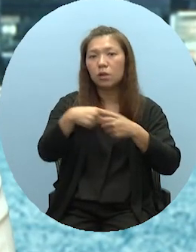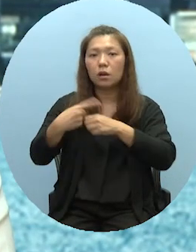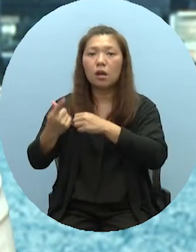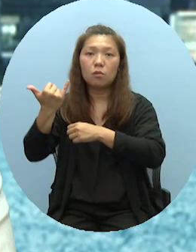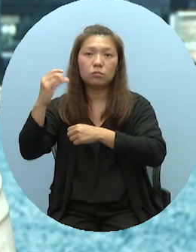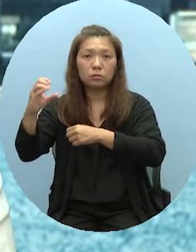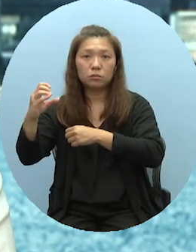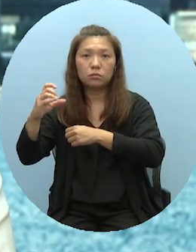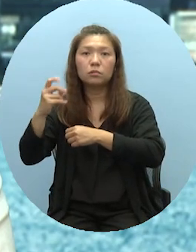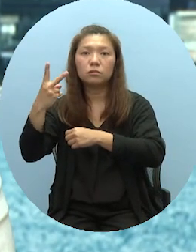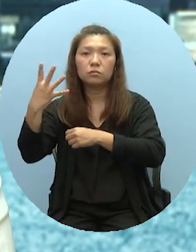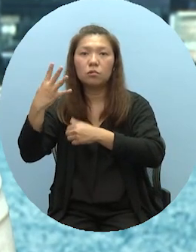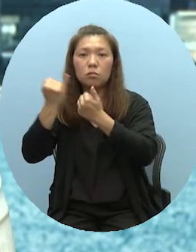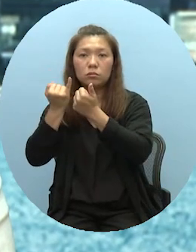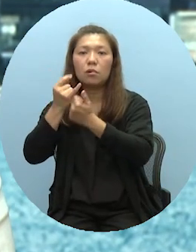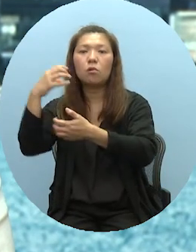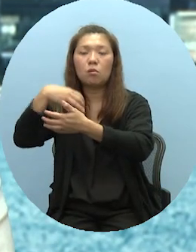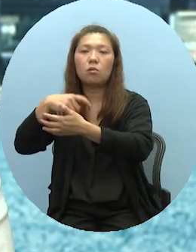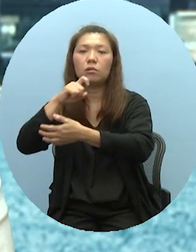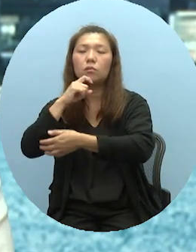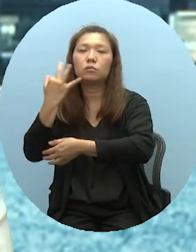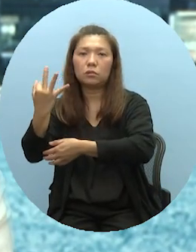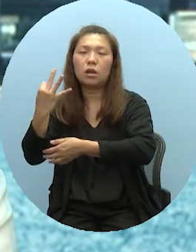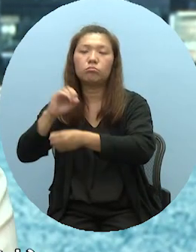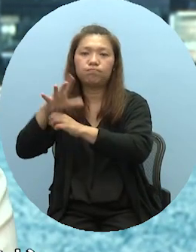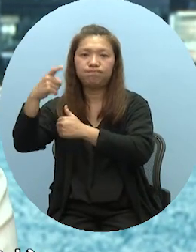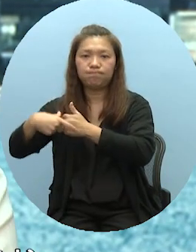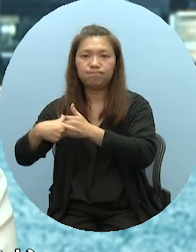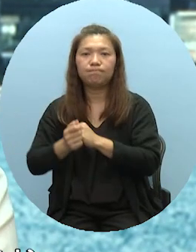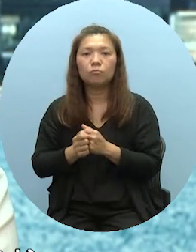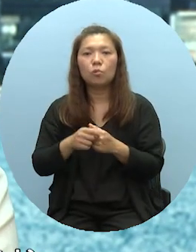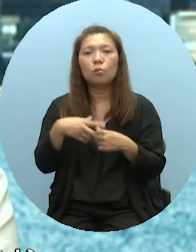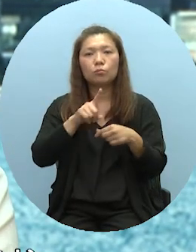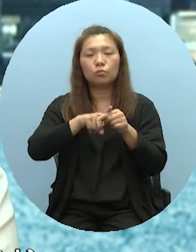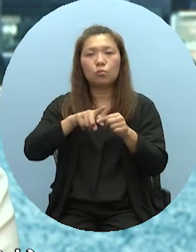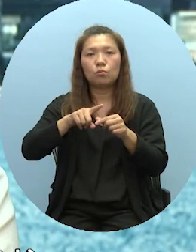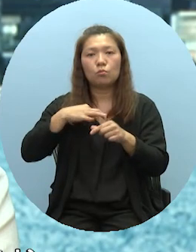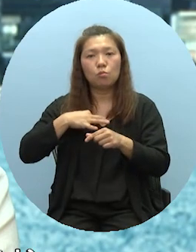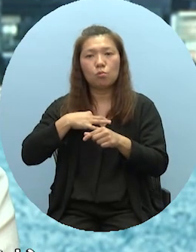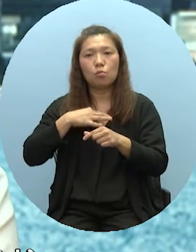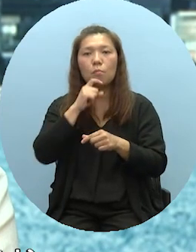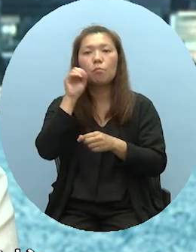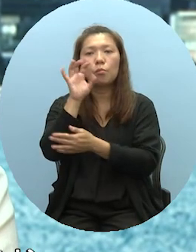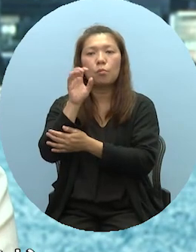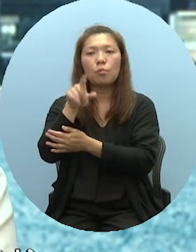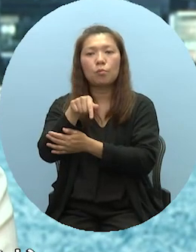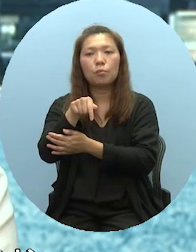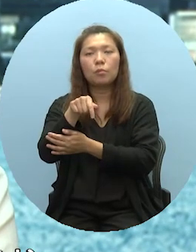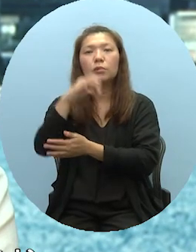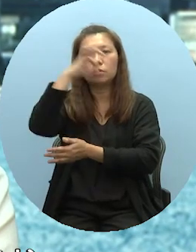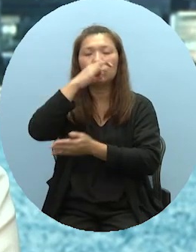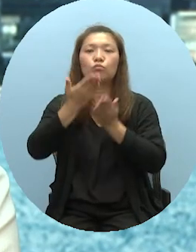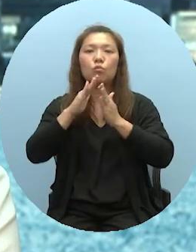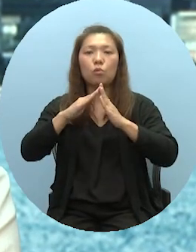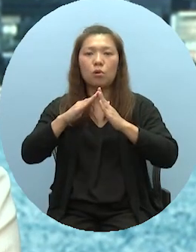係6C 班有24個學生，有3個學生確診啦。中國基督教播道會欣怡幼兒